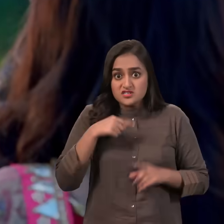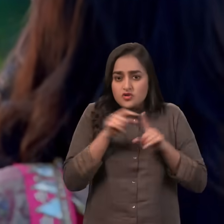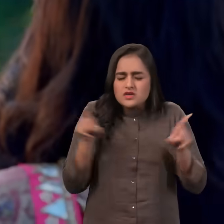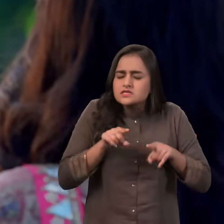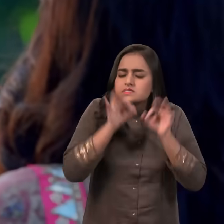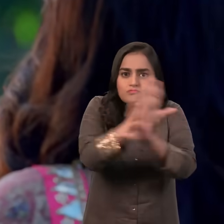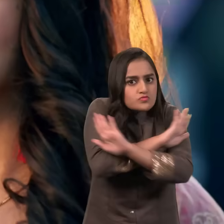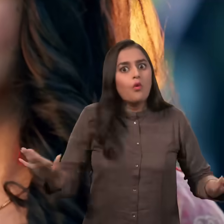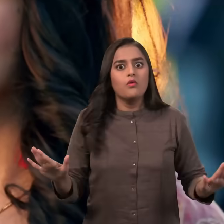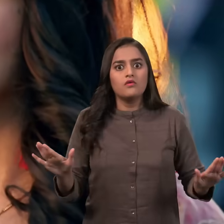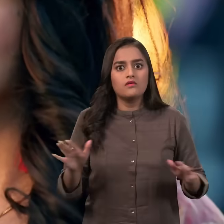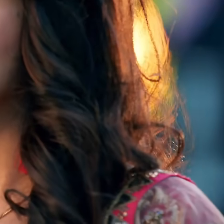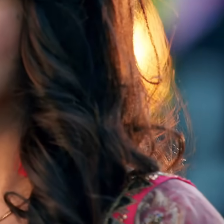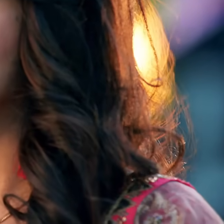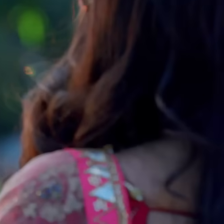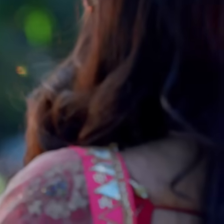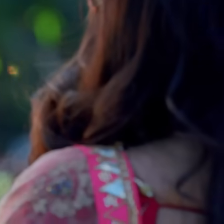मुझसे ऐसा नहीं बनना है तुझे।